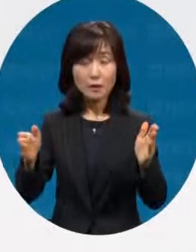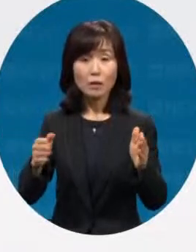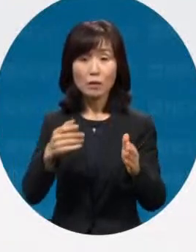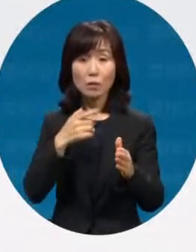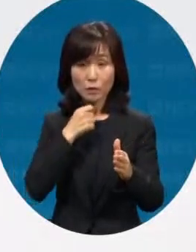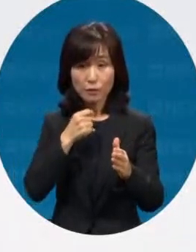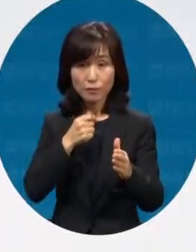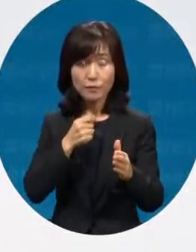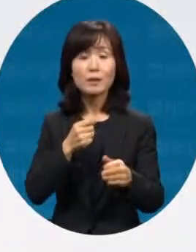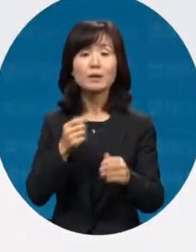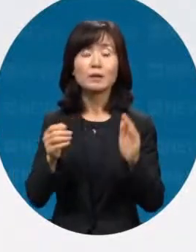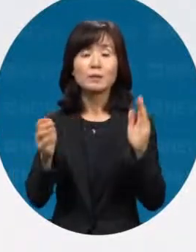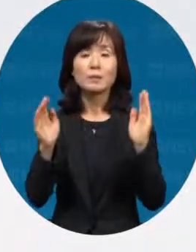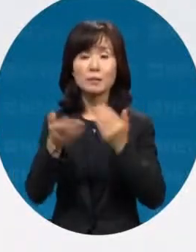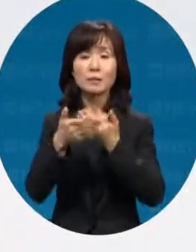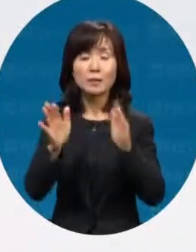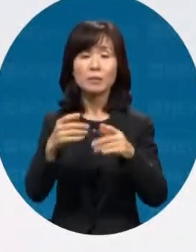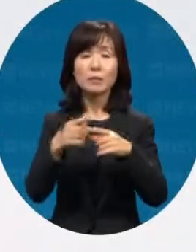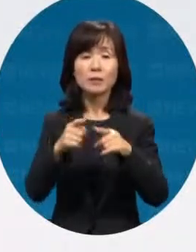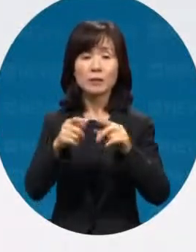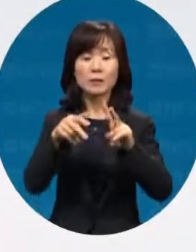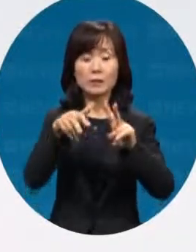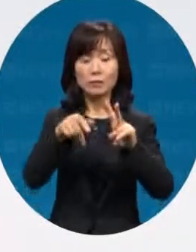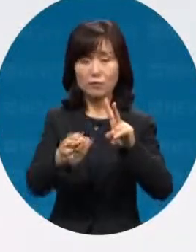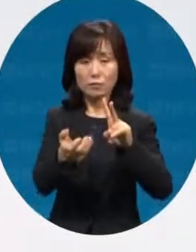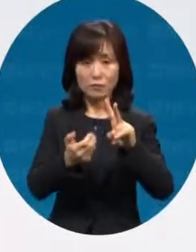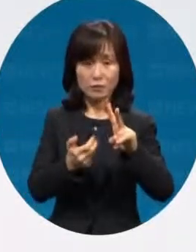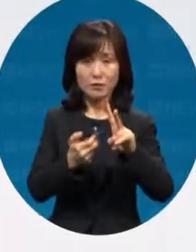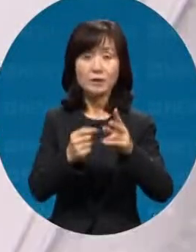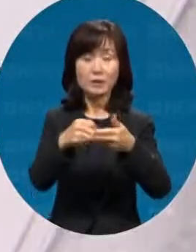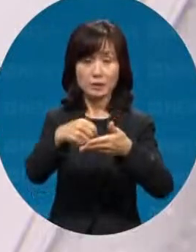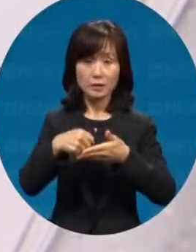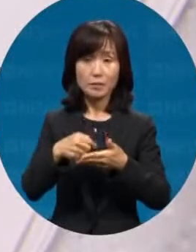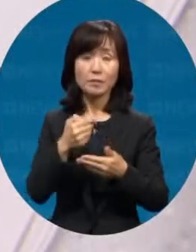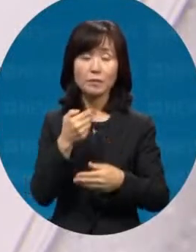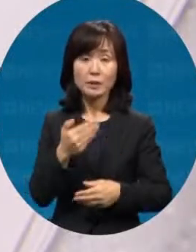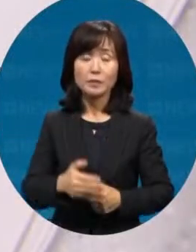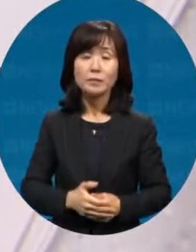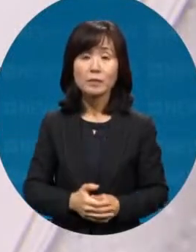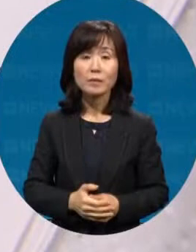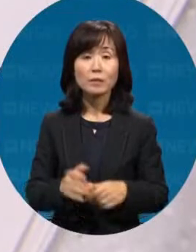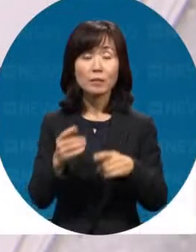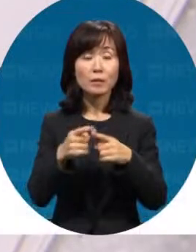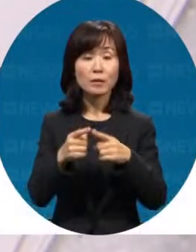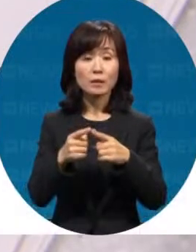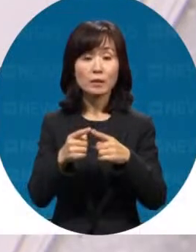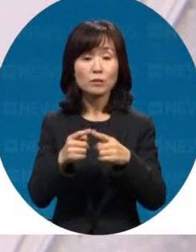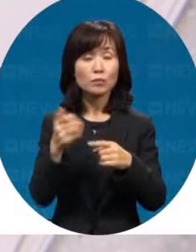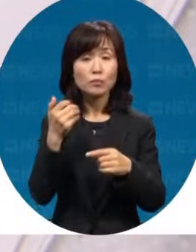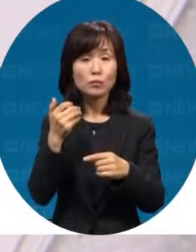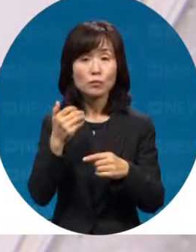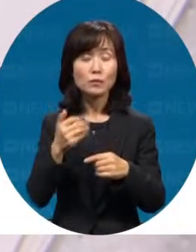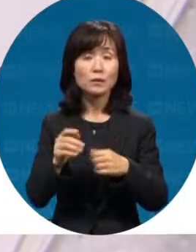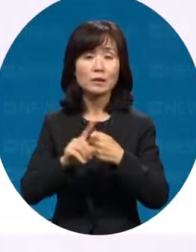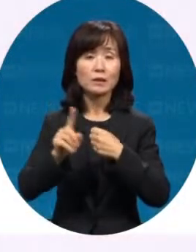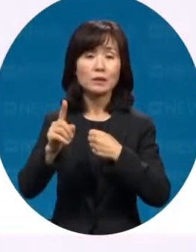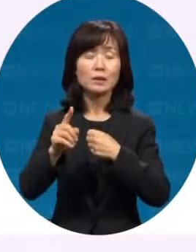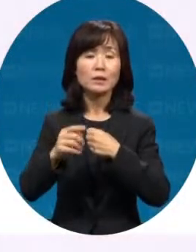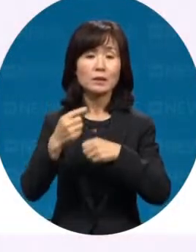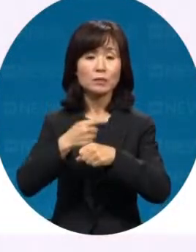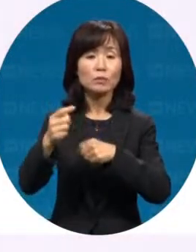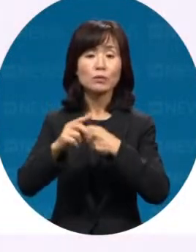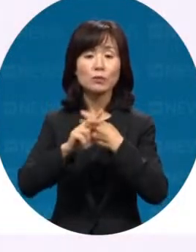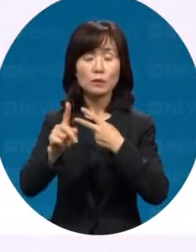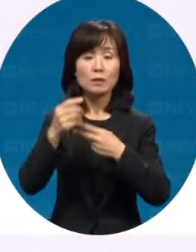학급은 평가 2주일 전까지 신청하면 됩니다 평가 대상은 내년에는 중 1을 제외한 초등학교 5